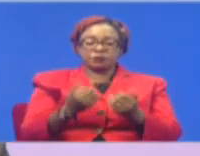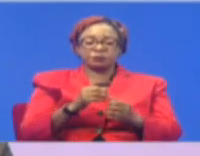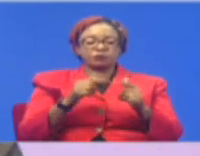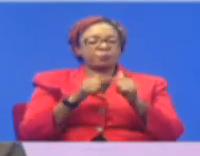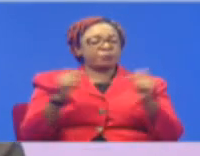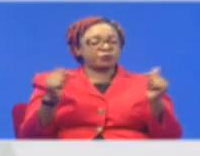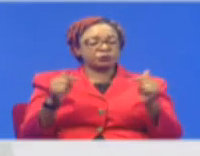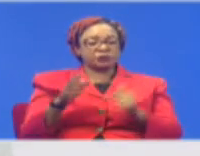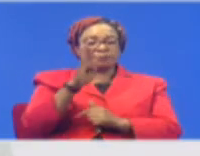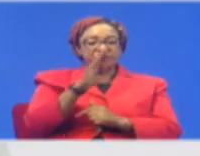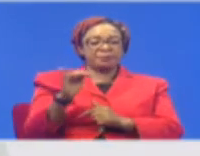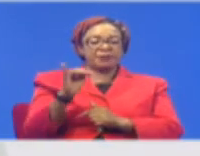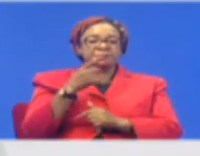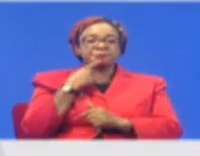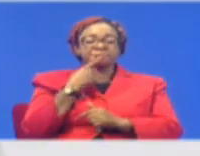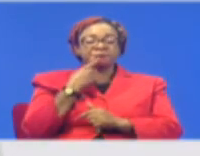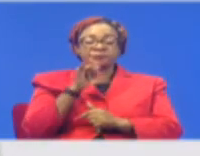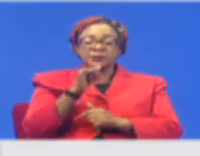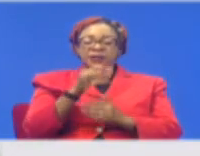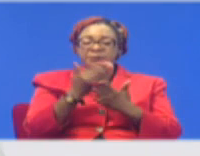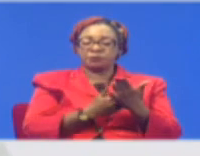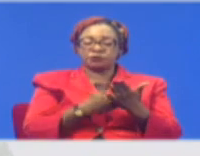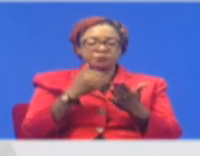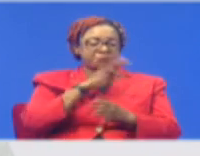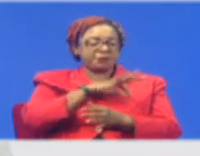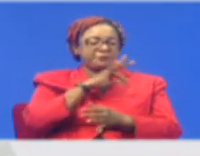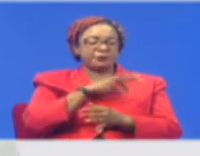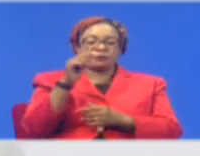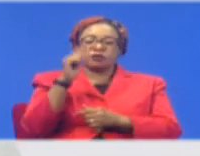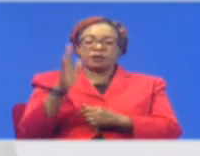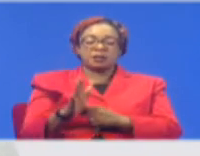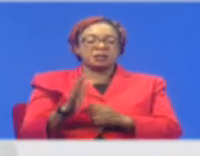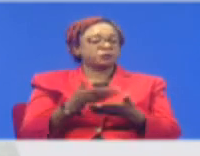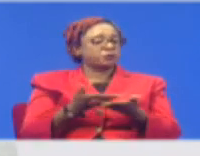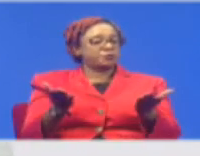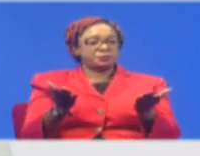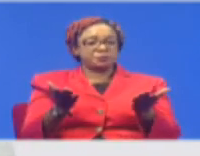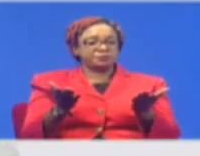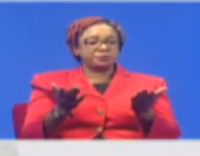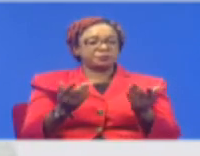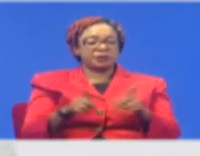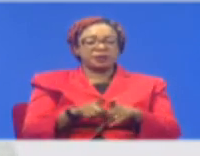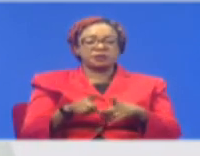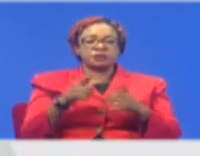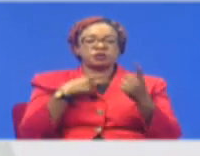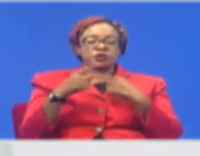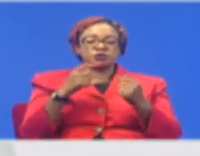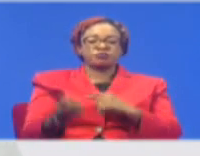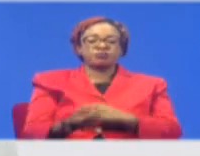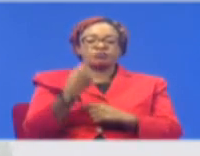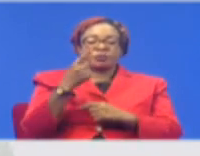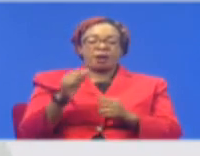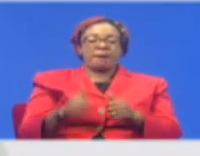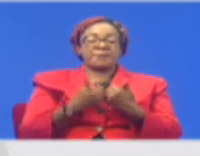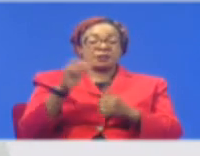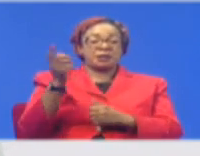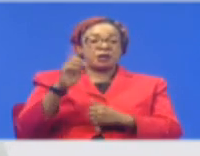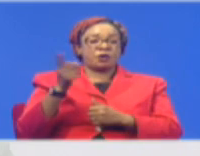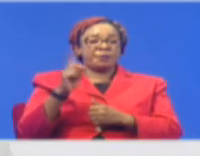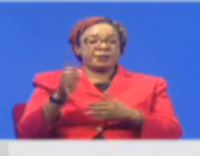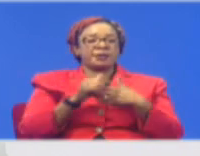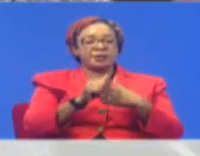BBI, likisema kwamba ripoti hiyo haina manufaa kwa mkenya wa kawaida. Akizungumza kwenye uzinduzi huo uliofanyika hapa Nairobi, kiongozi wa chama